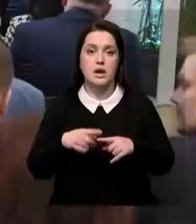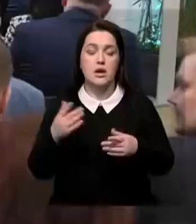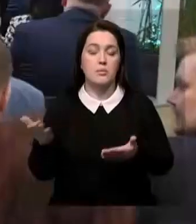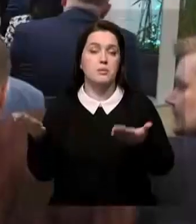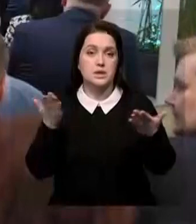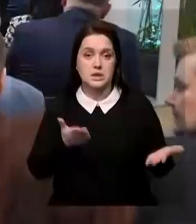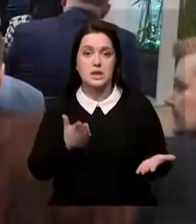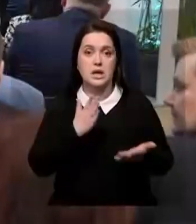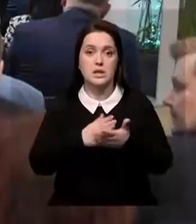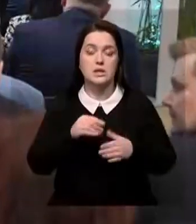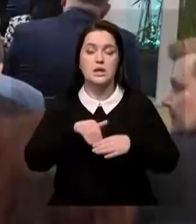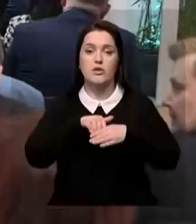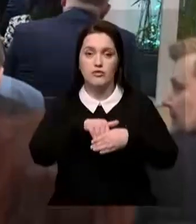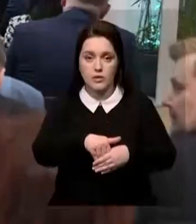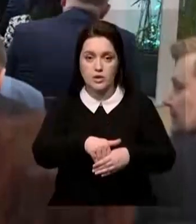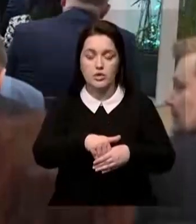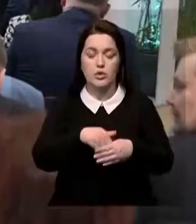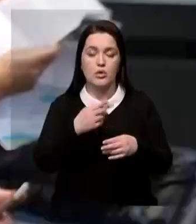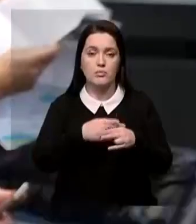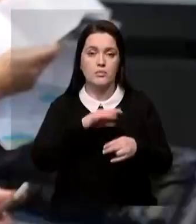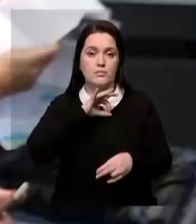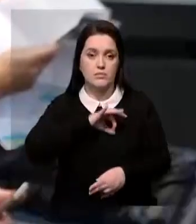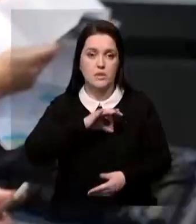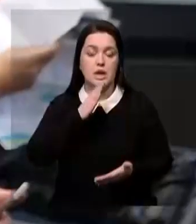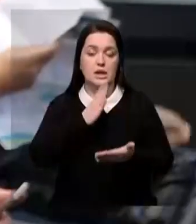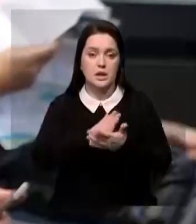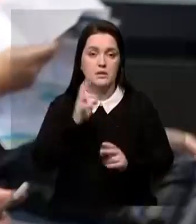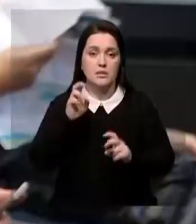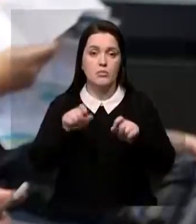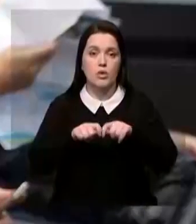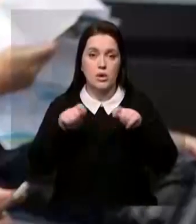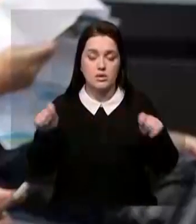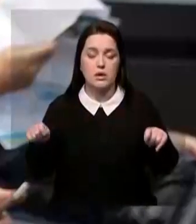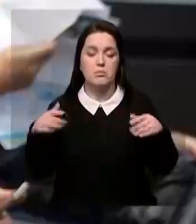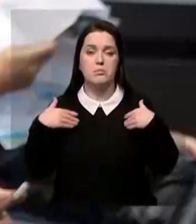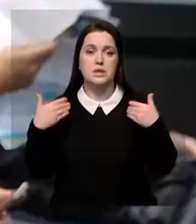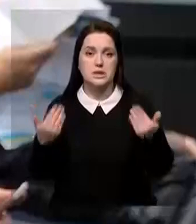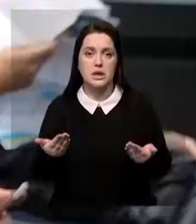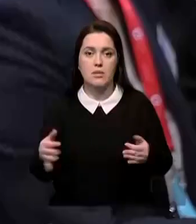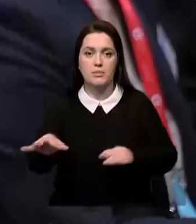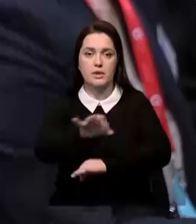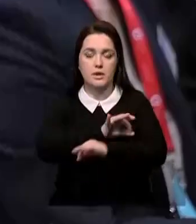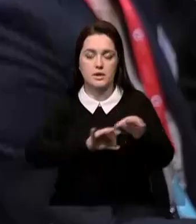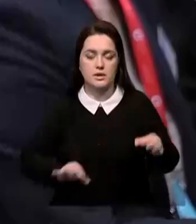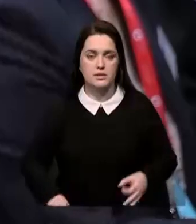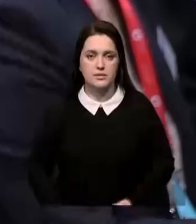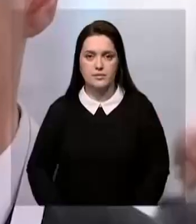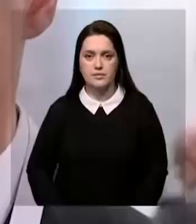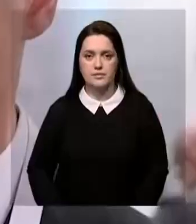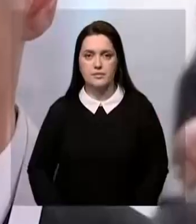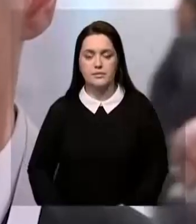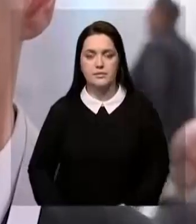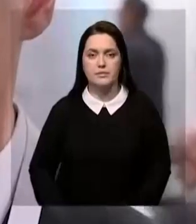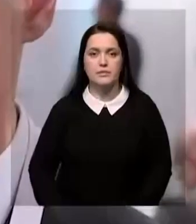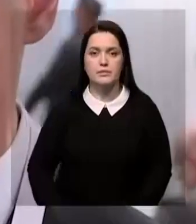представила инвестиционный и промышленный потенциал нашей страны, а также презентовала ряд конкретных проектов. Были подписаны